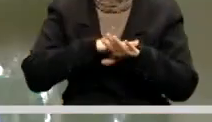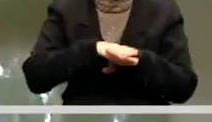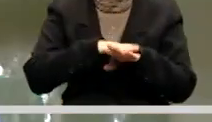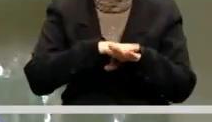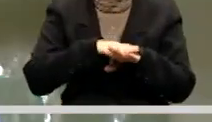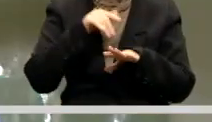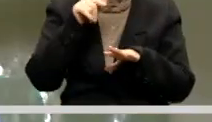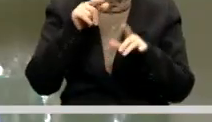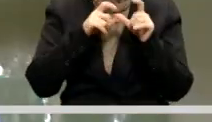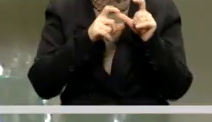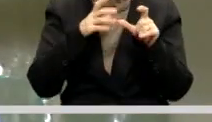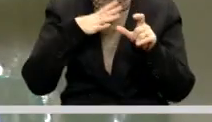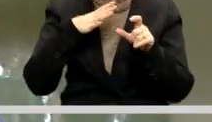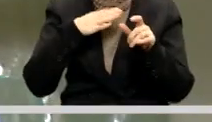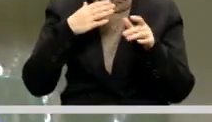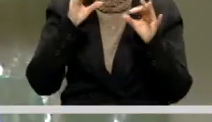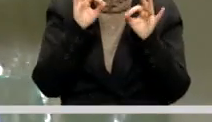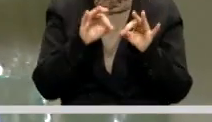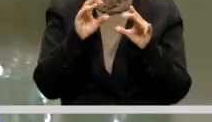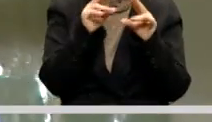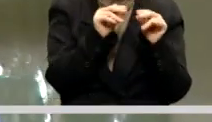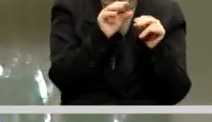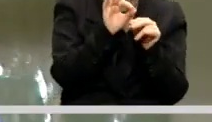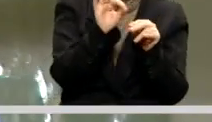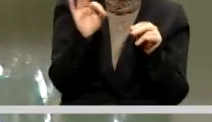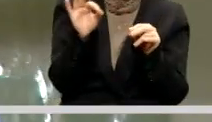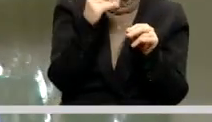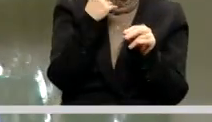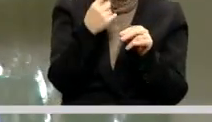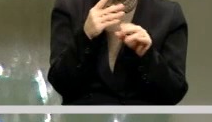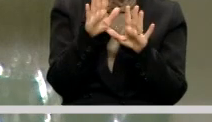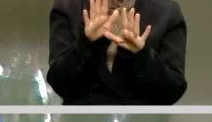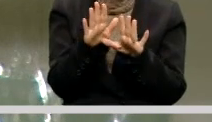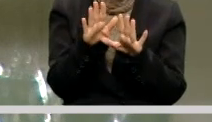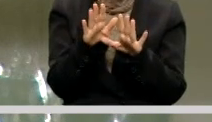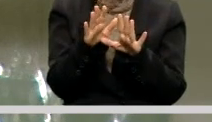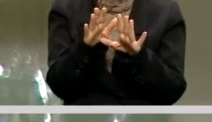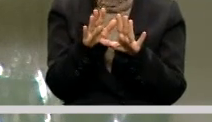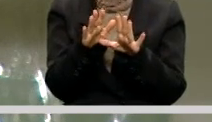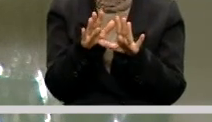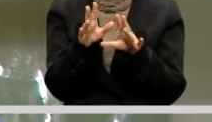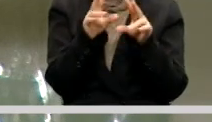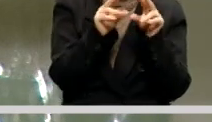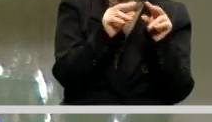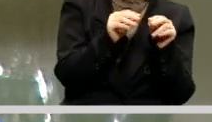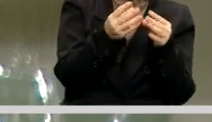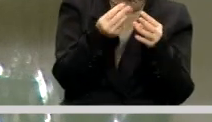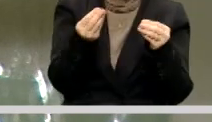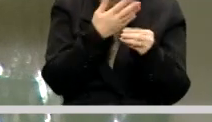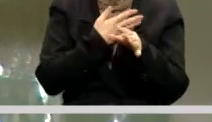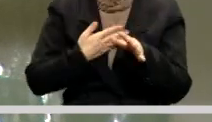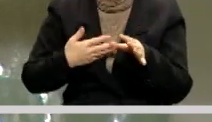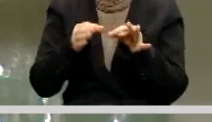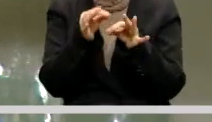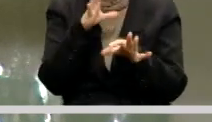Bir de şunu sormak istiyorum, şimdi biz hep uykusuzluk gibi bir kısmı konuştuk ama bir de böyle uykuya çok düşkün olma hali var.